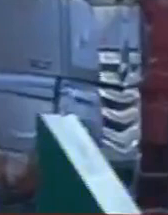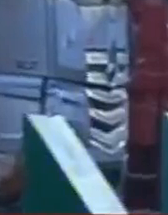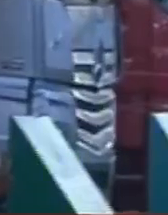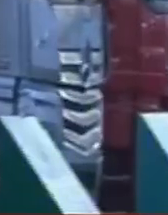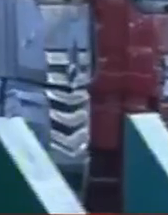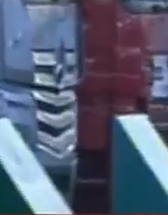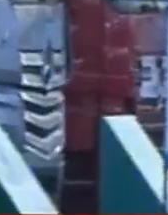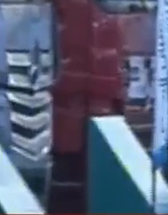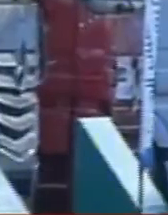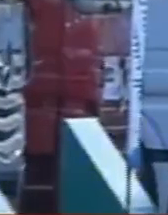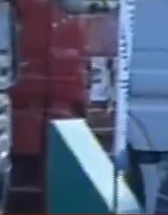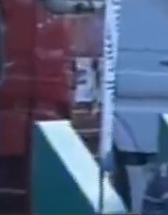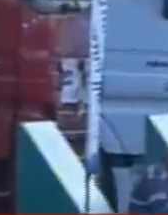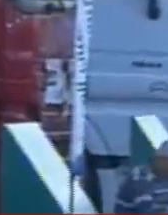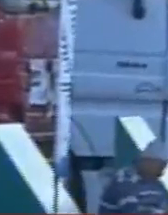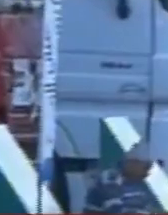كل يوم في